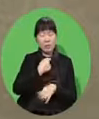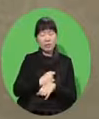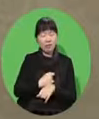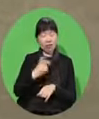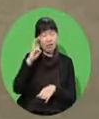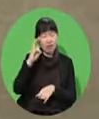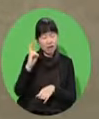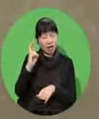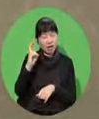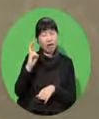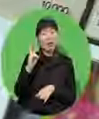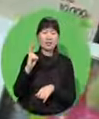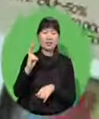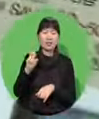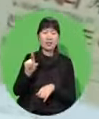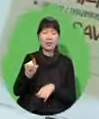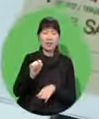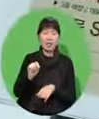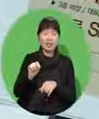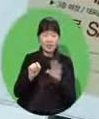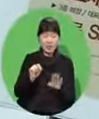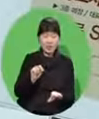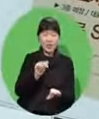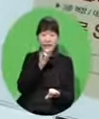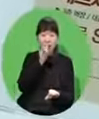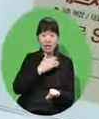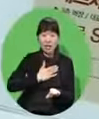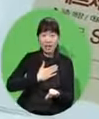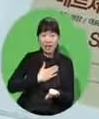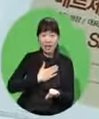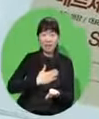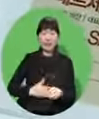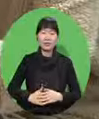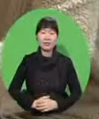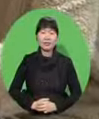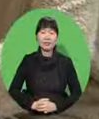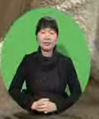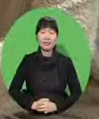거야 라고 생각되는 것들은 여기에 붙여주면 돼요. 알겠죠?